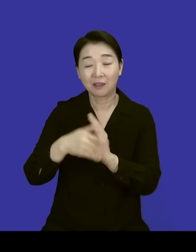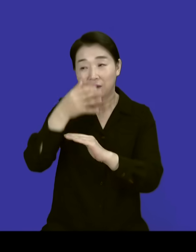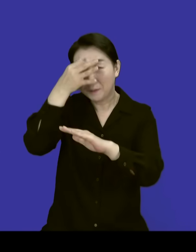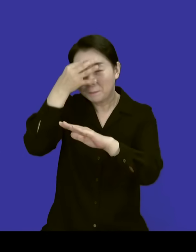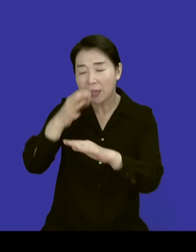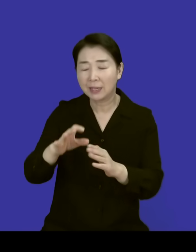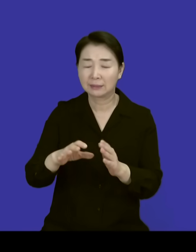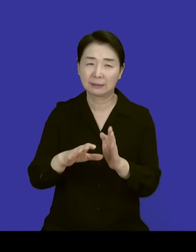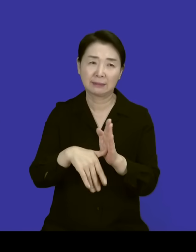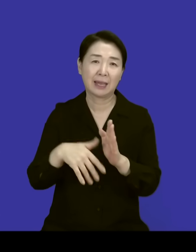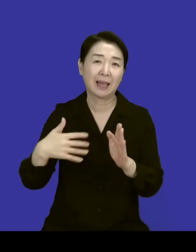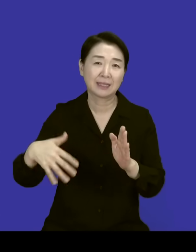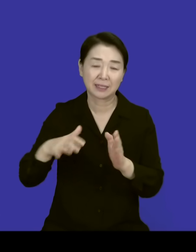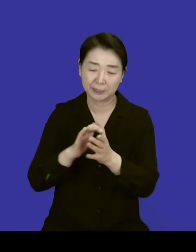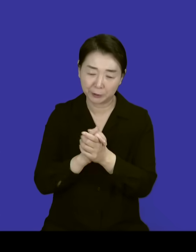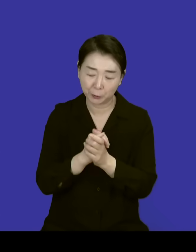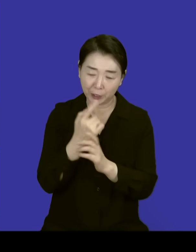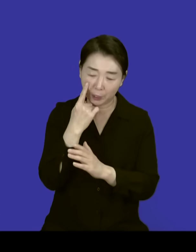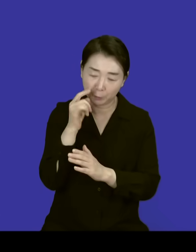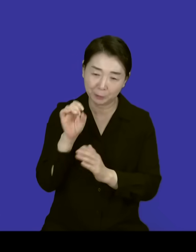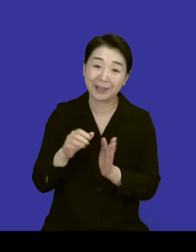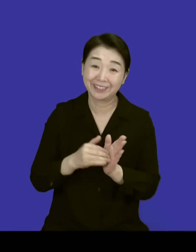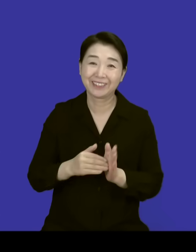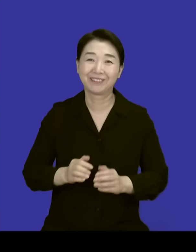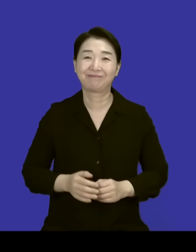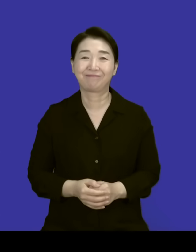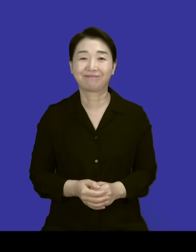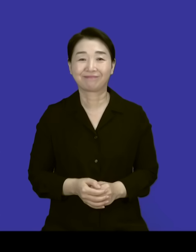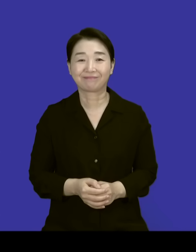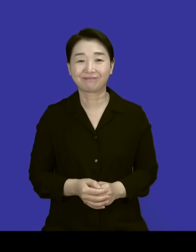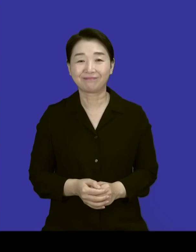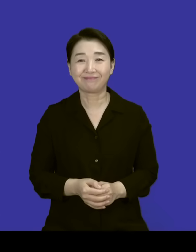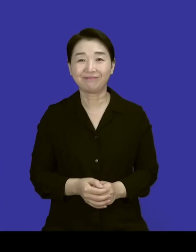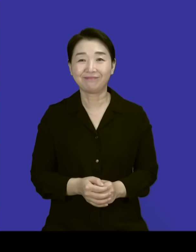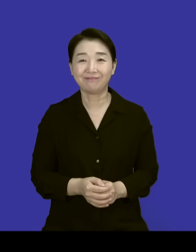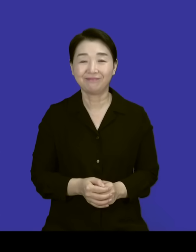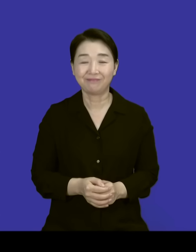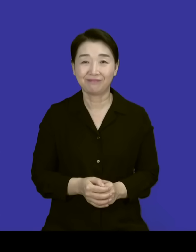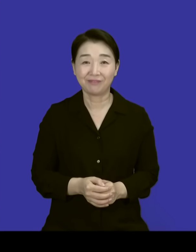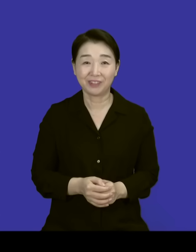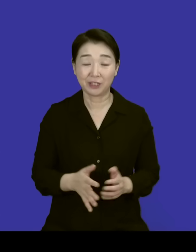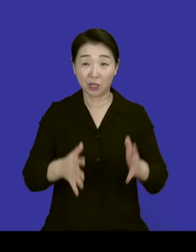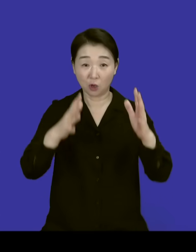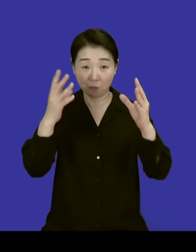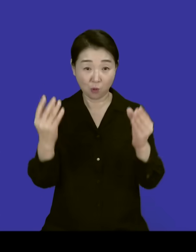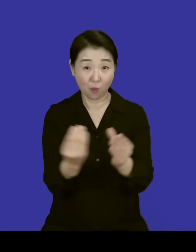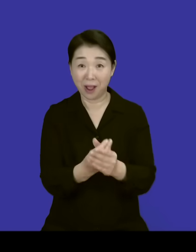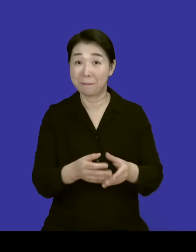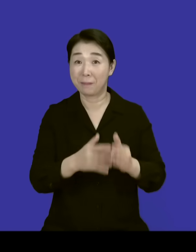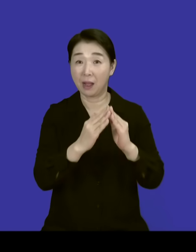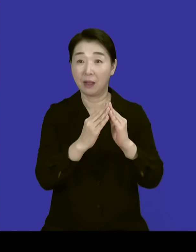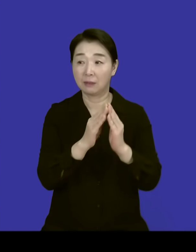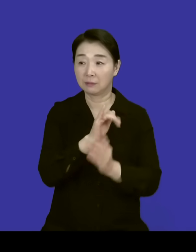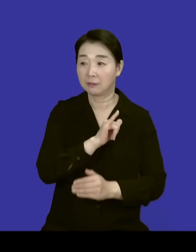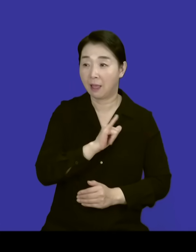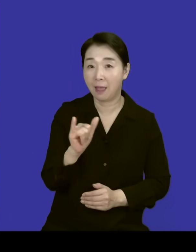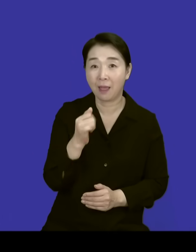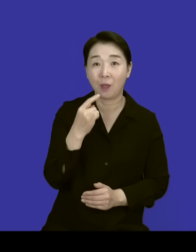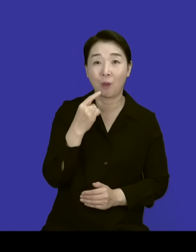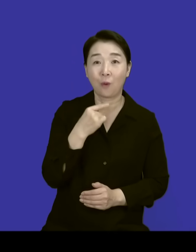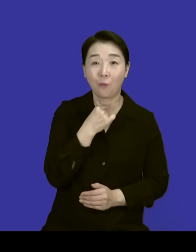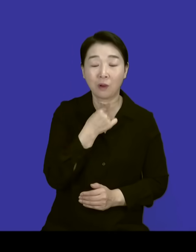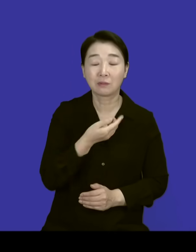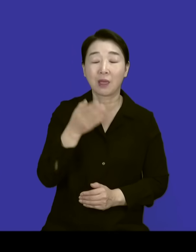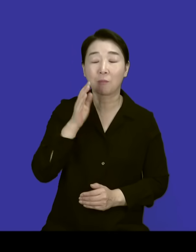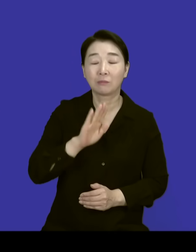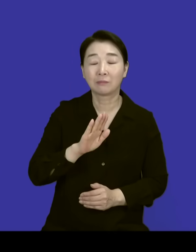아직은 때가 아닌 것 같습니다. 기도 좀 해보고요. 라고 하고 있다가 이게 거의 다 이제 딱 끝나갈 때쯤 맞춰서 전화를 드려야지 했는데 또 연락이